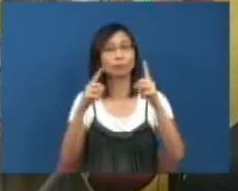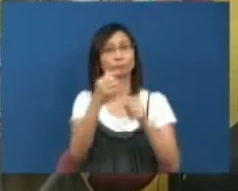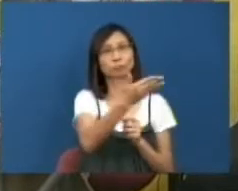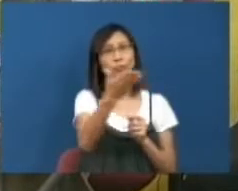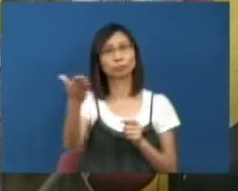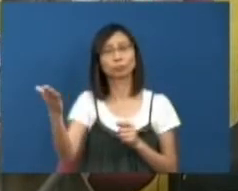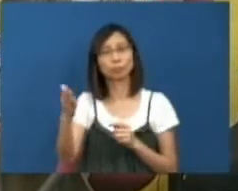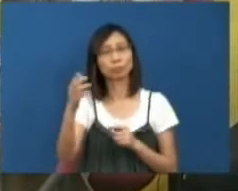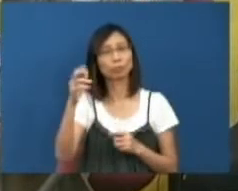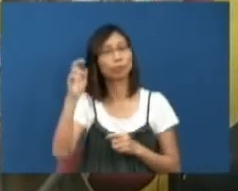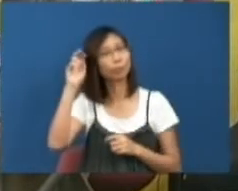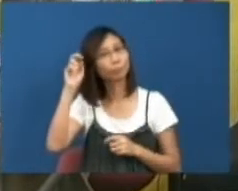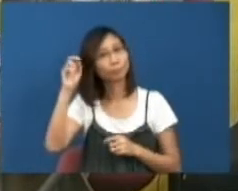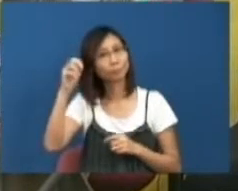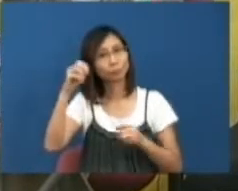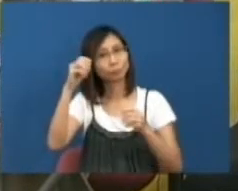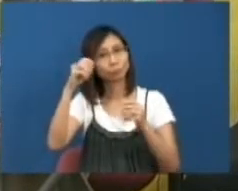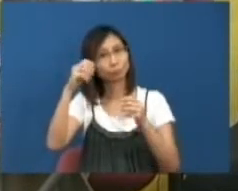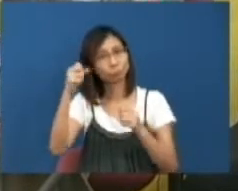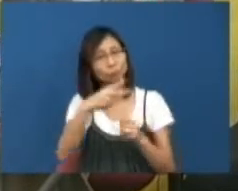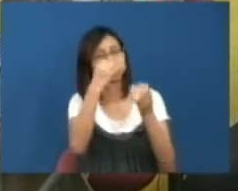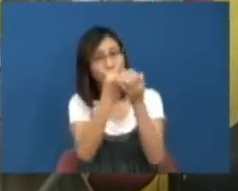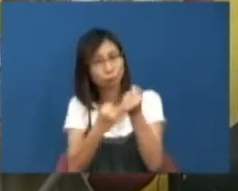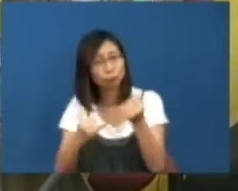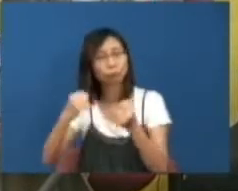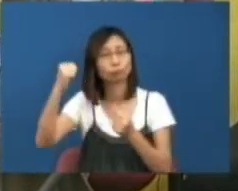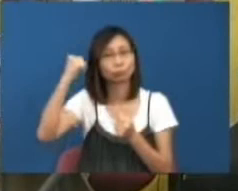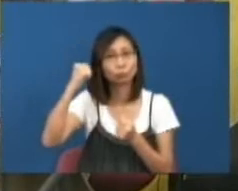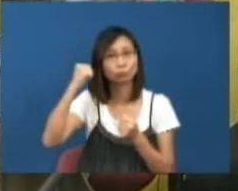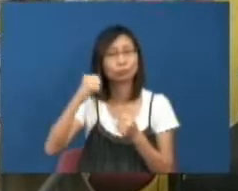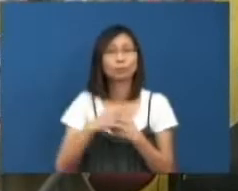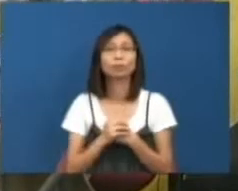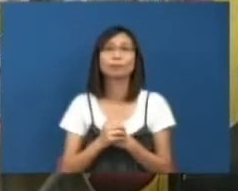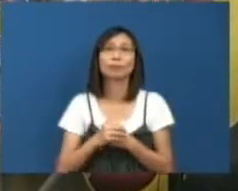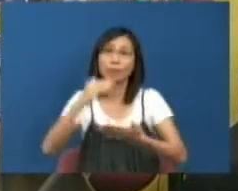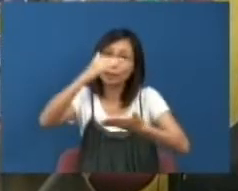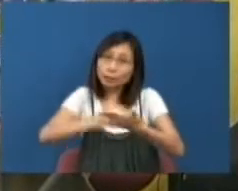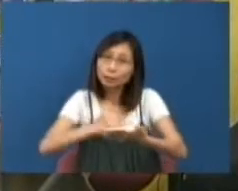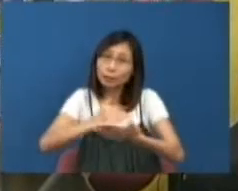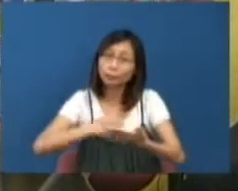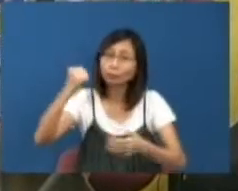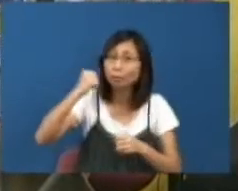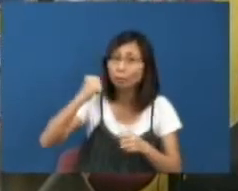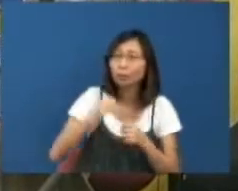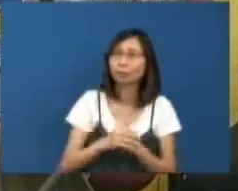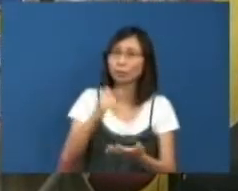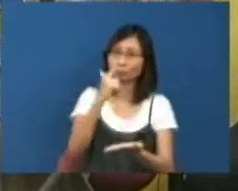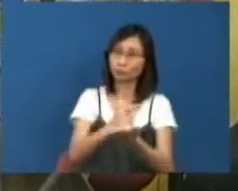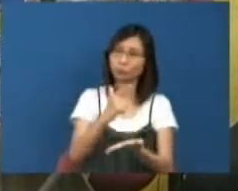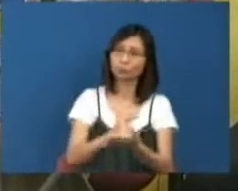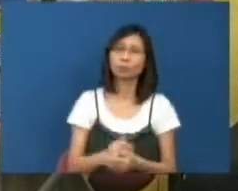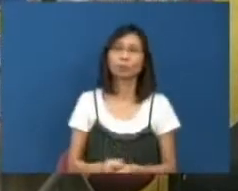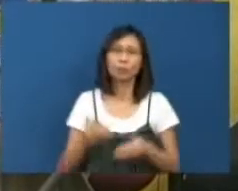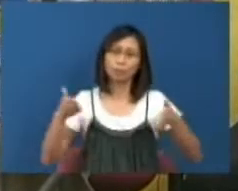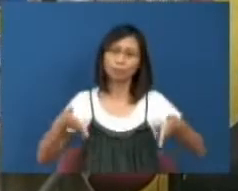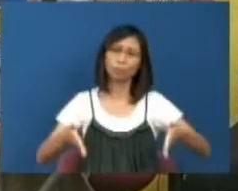源同埋節能嗰個減低個環境嗰個負擔咧，最重要咯。如果你喺條路嗰度成日都